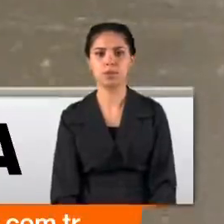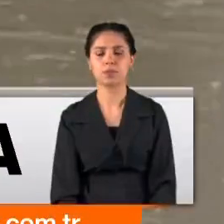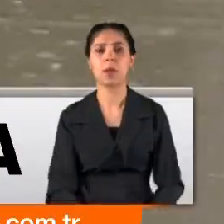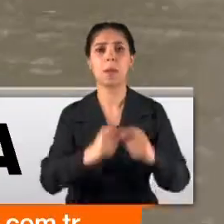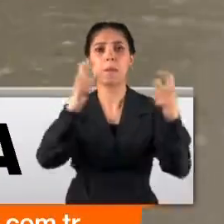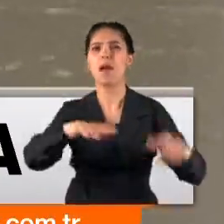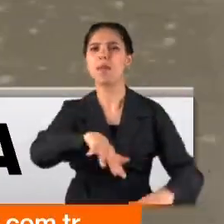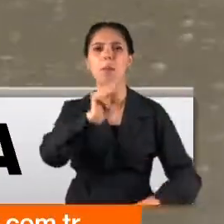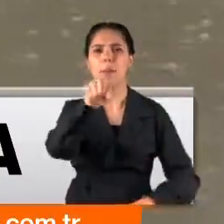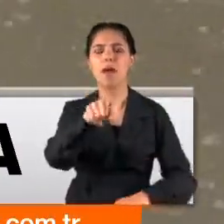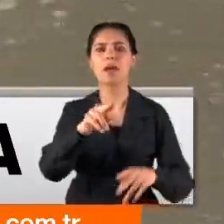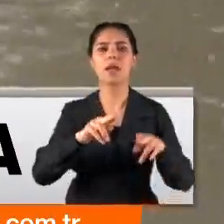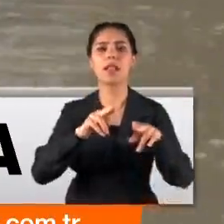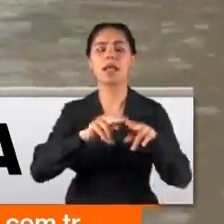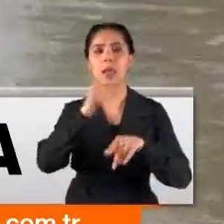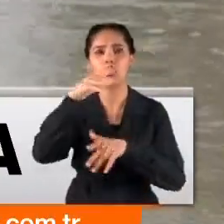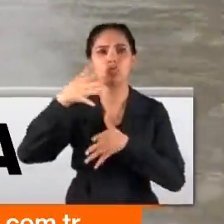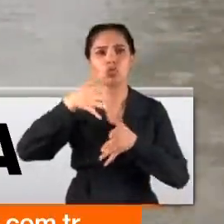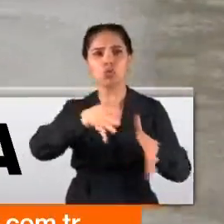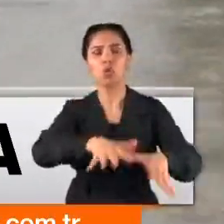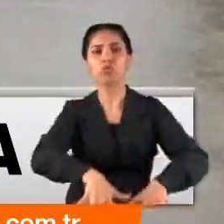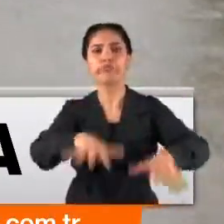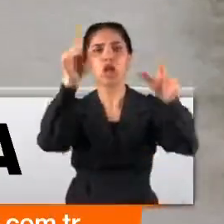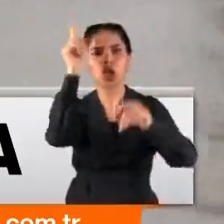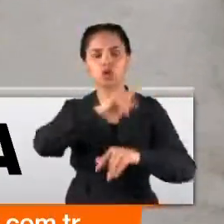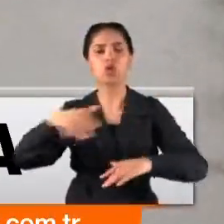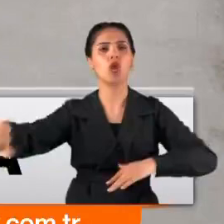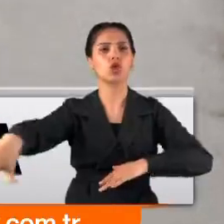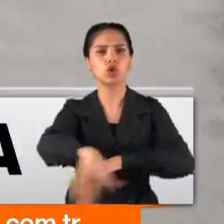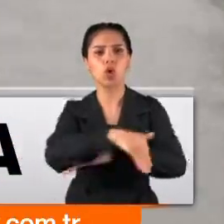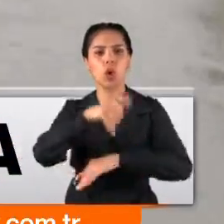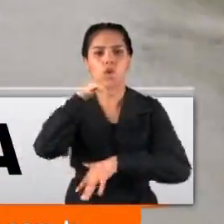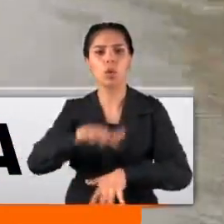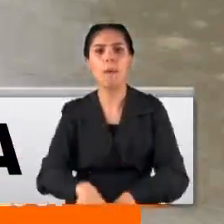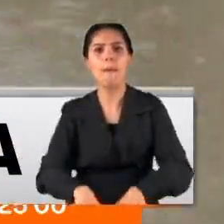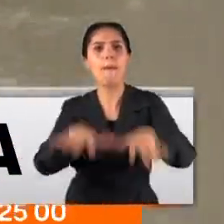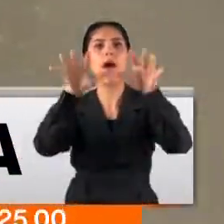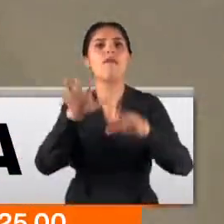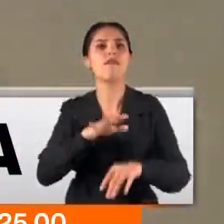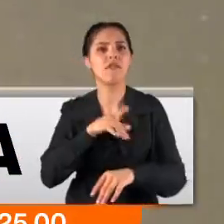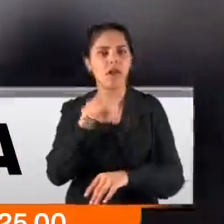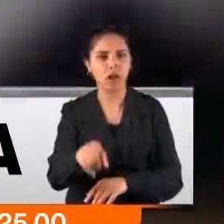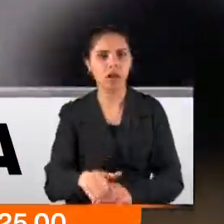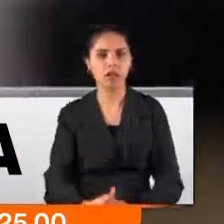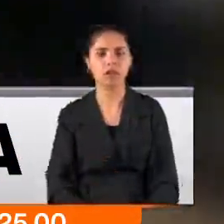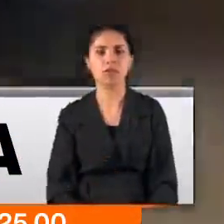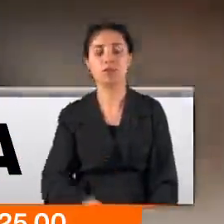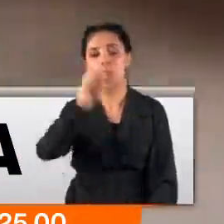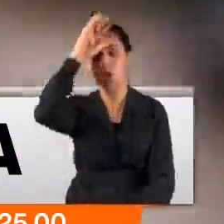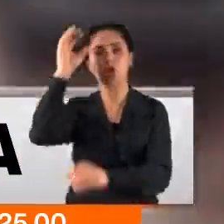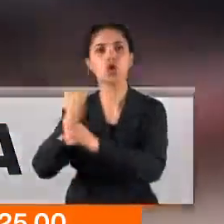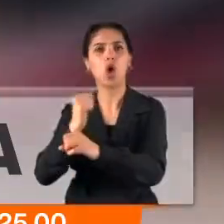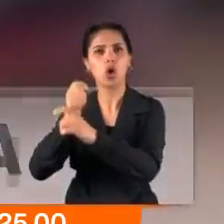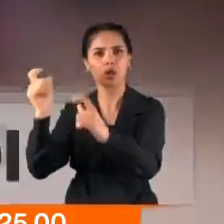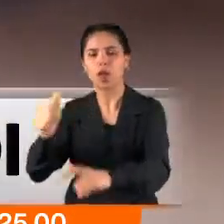Bartın merkezde bulunan Kemer Çayı'nın taşmasıyla birlikte cadde tamamen sular altında kaldı. Zonguldak'ta ise